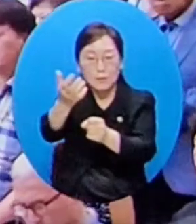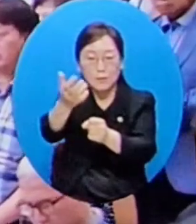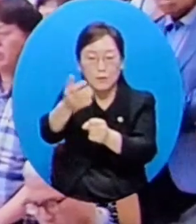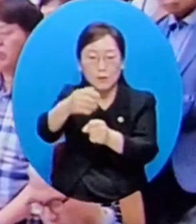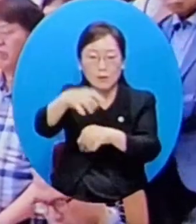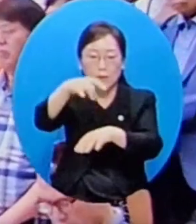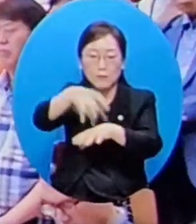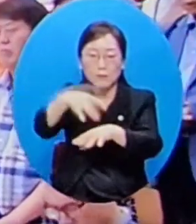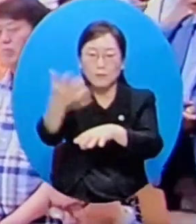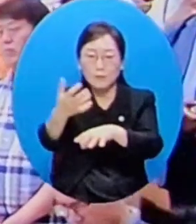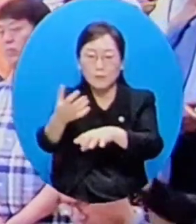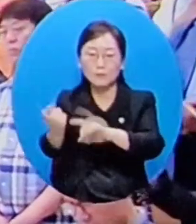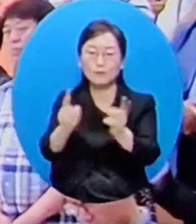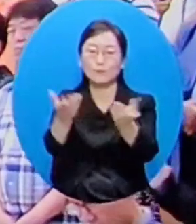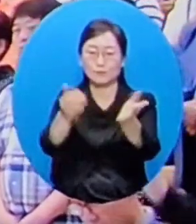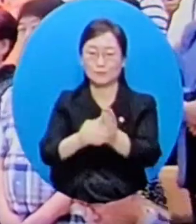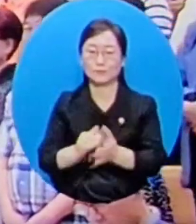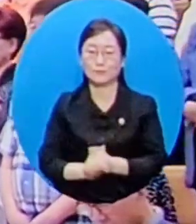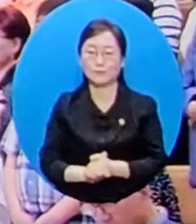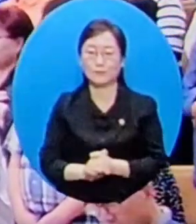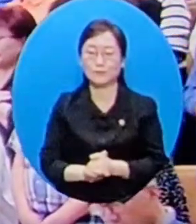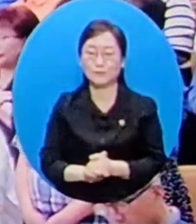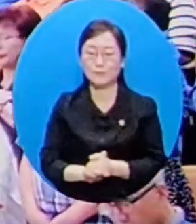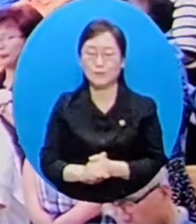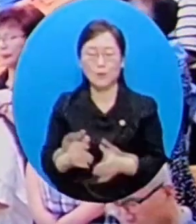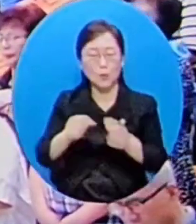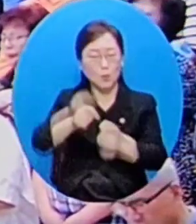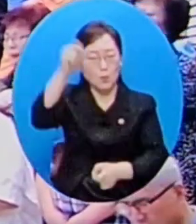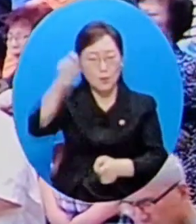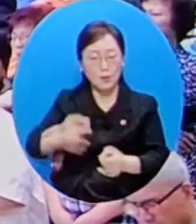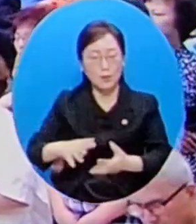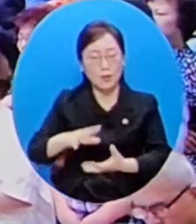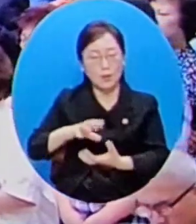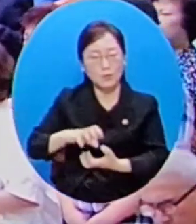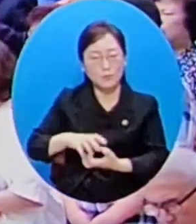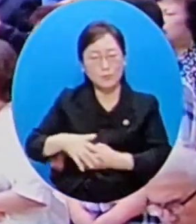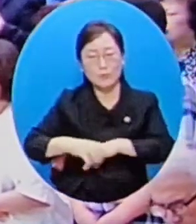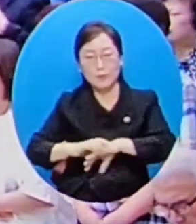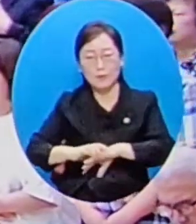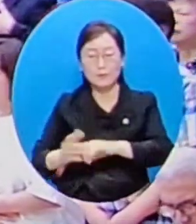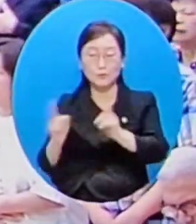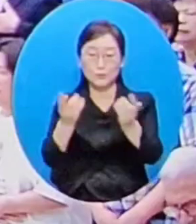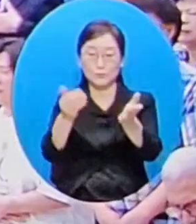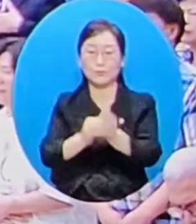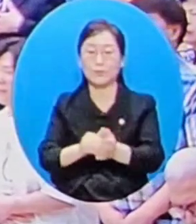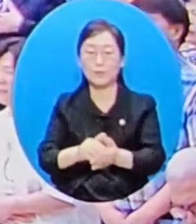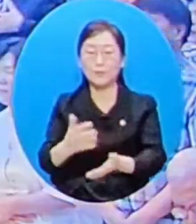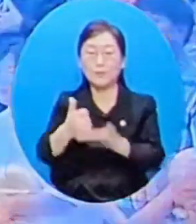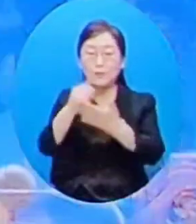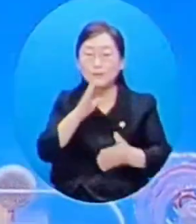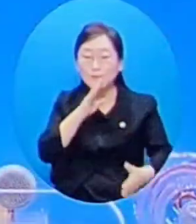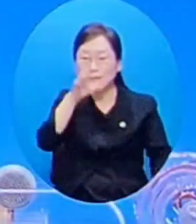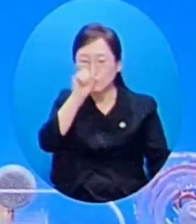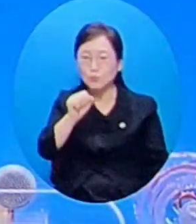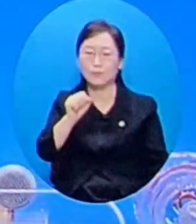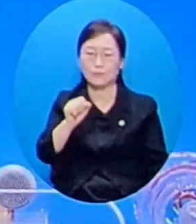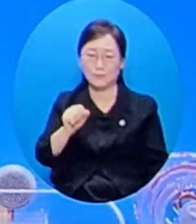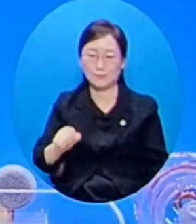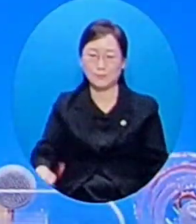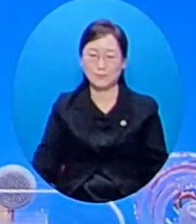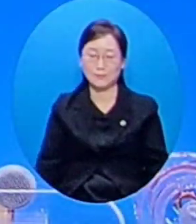관절의 고통을 지금 치료하고 계십니다. 오래된 위장병을 지금 치료하고 계십니다. 우리 주님은 참으로 좋으신